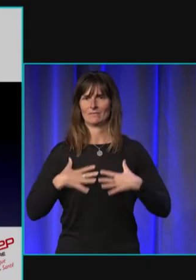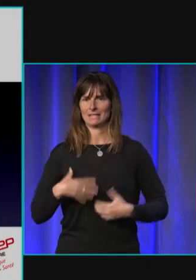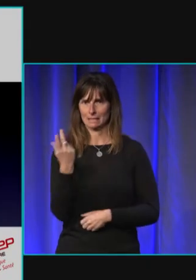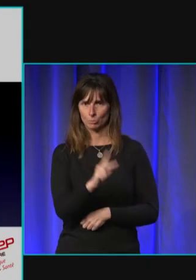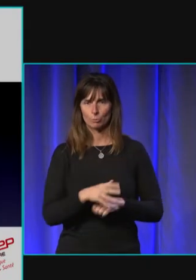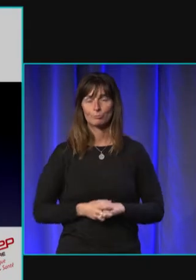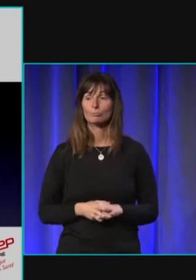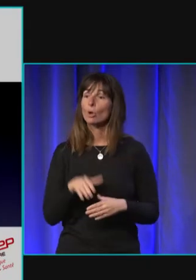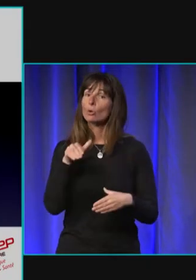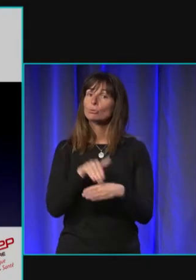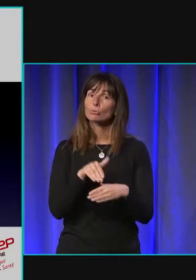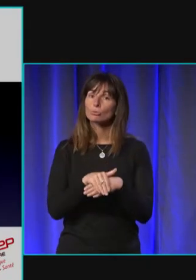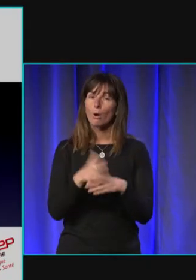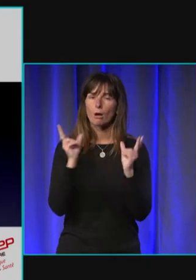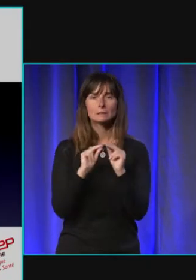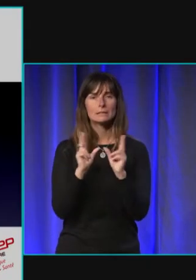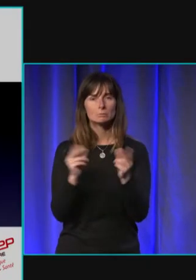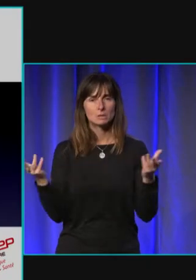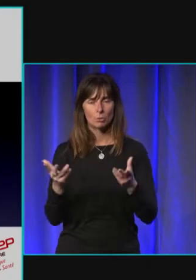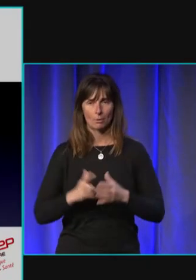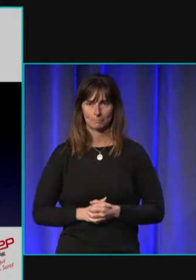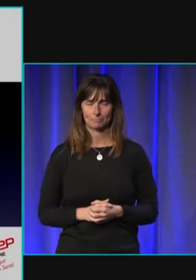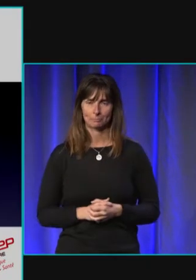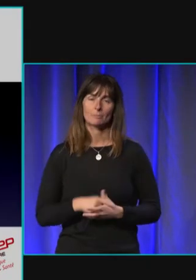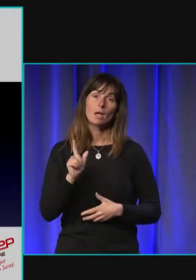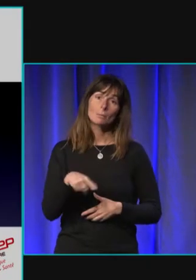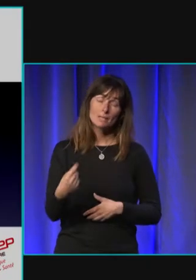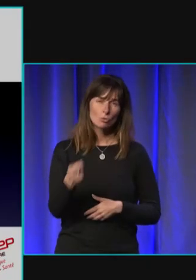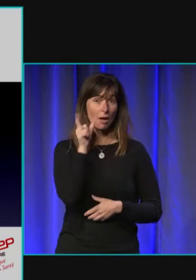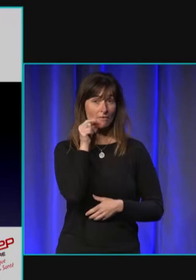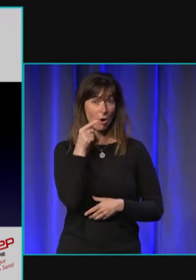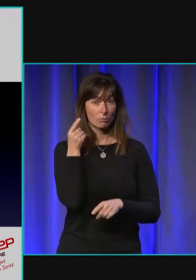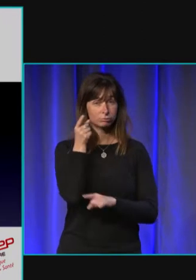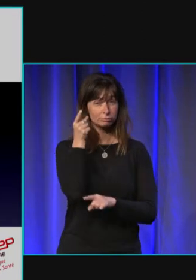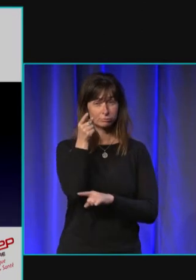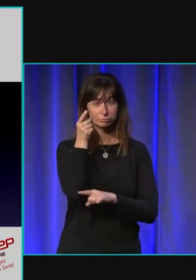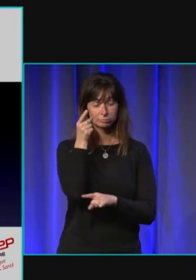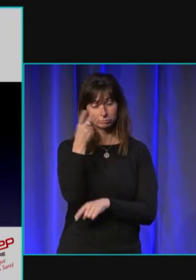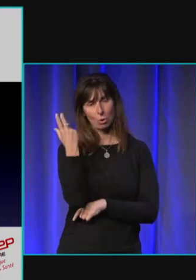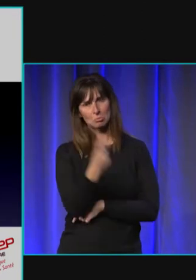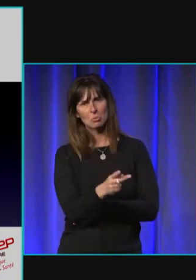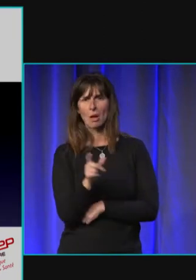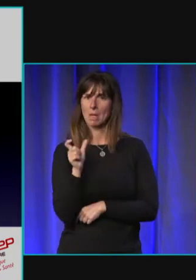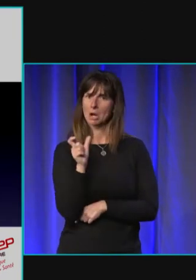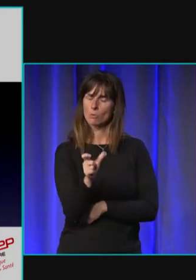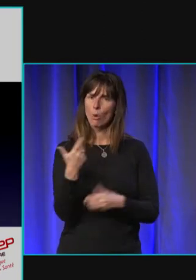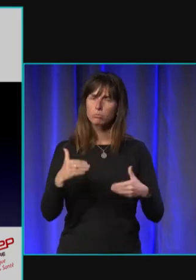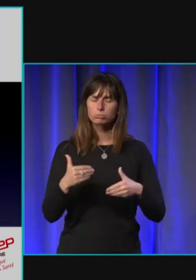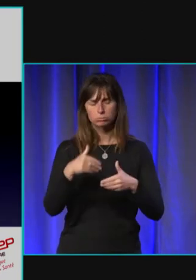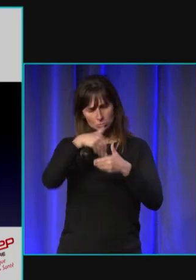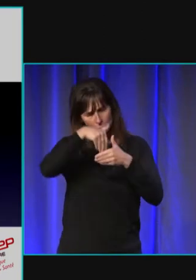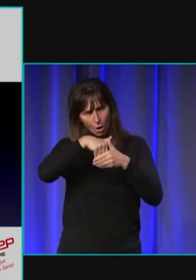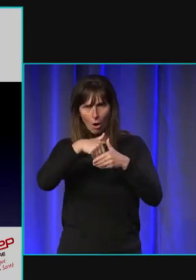Donc ce soir, moi, je vais m'attarder essentiellement sur alors l'endurance. L'endurance, c'est un terme très très générique,